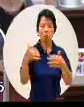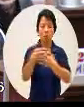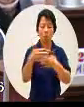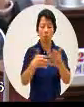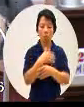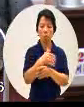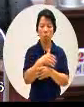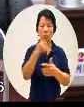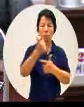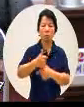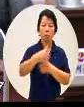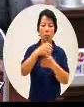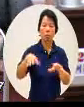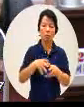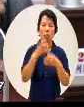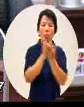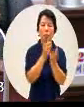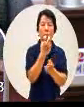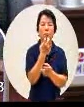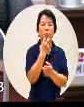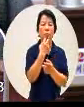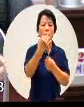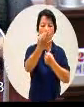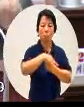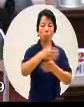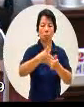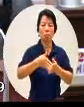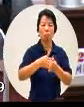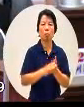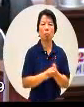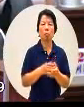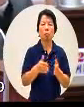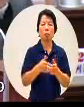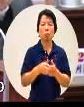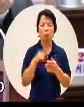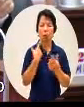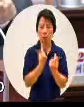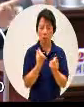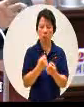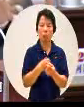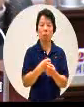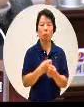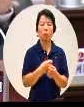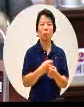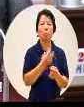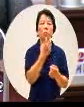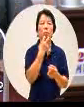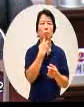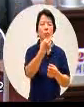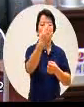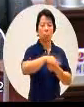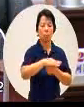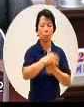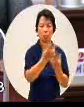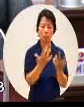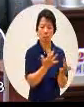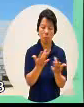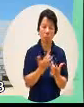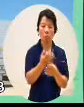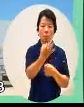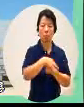建設是要跟中央爭取經費經濟建設一樣是要跟中央爭取產業布局